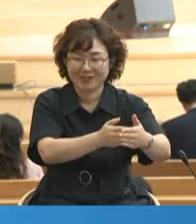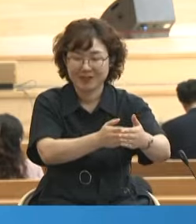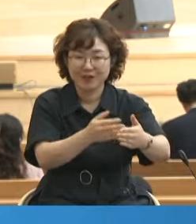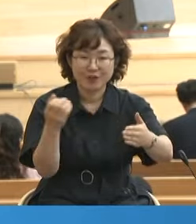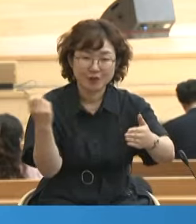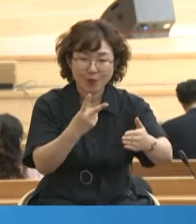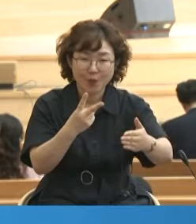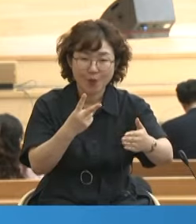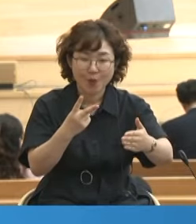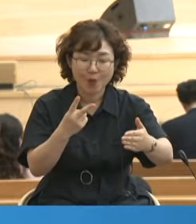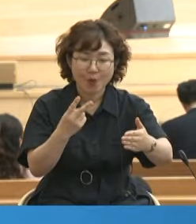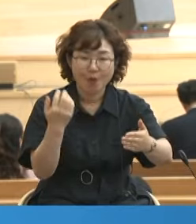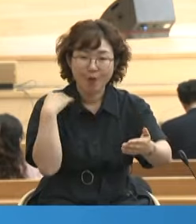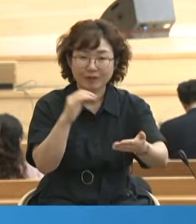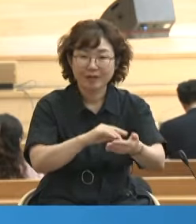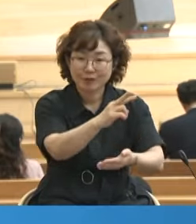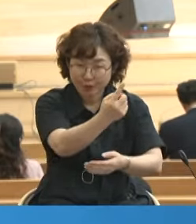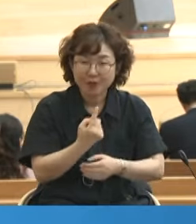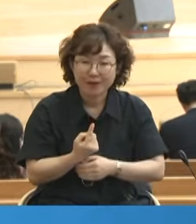다시 돌아와